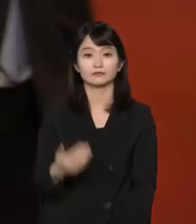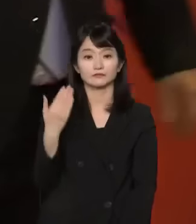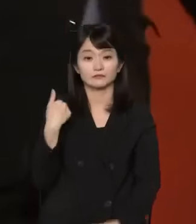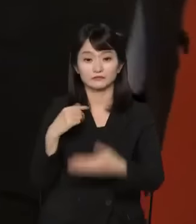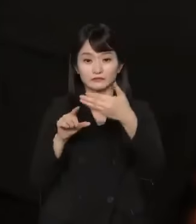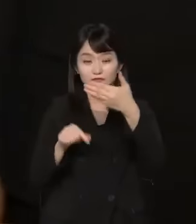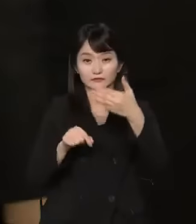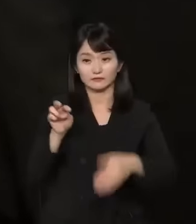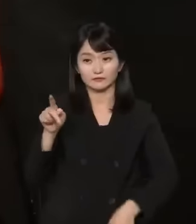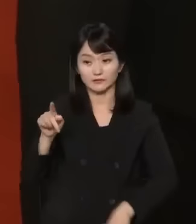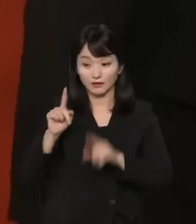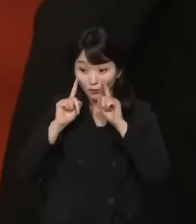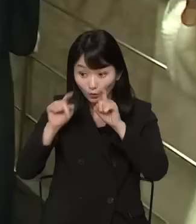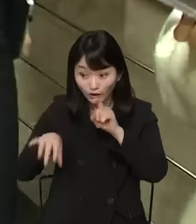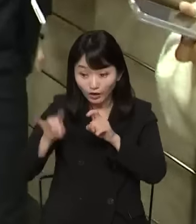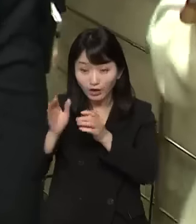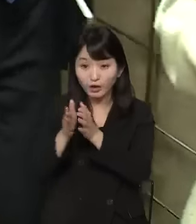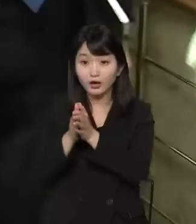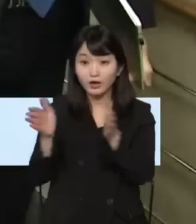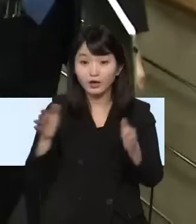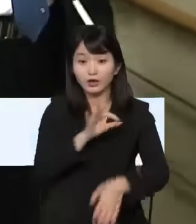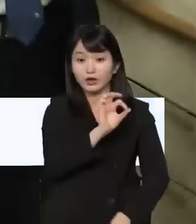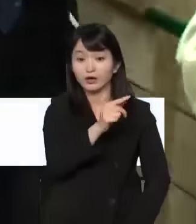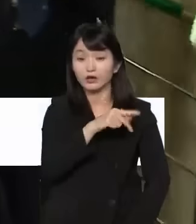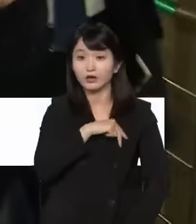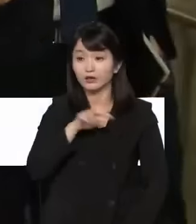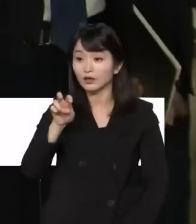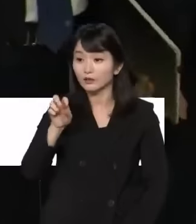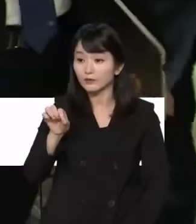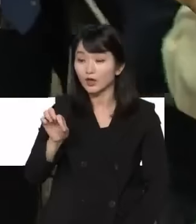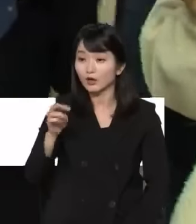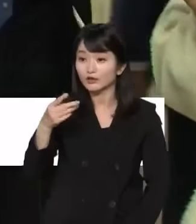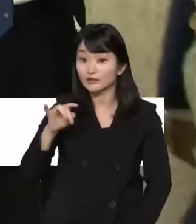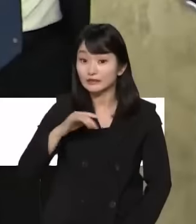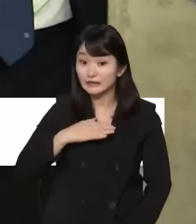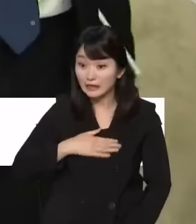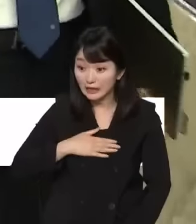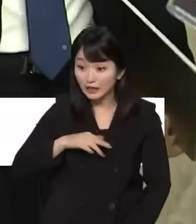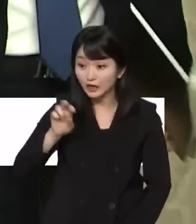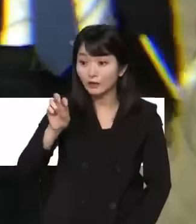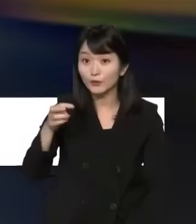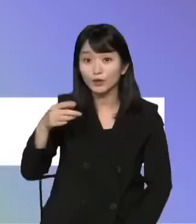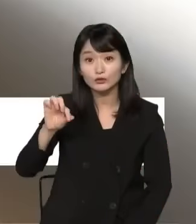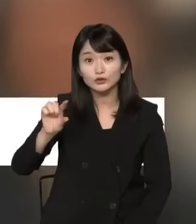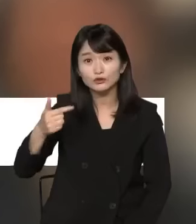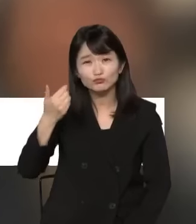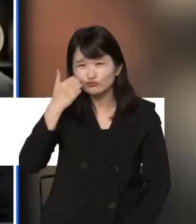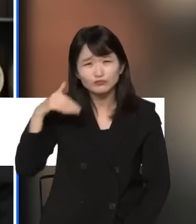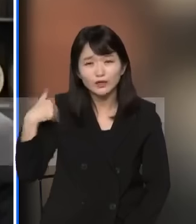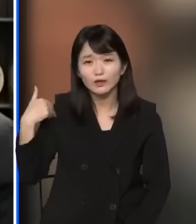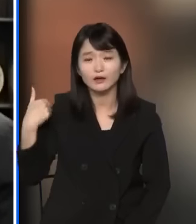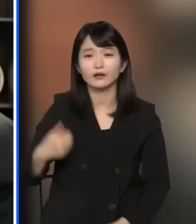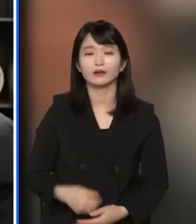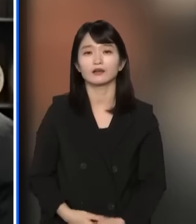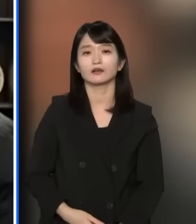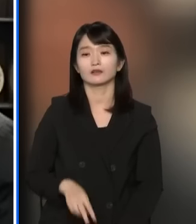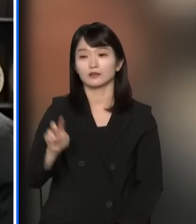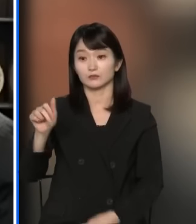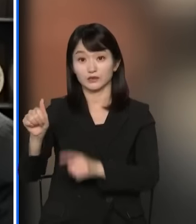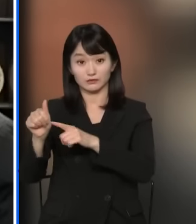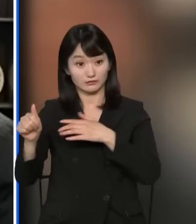명태 씨 의혹이 처음 불거지자 원은 명태는 알아도 명태는 모른다고 발언했습니다 그러자 명신은